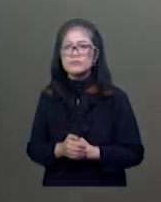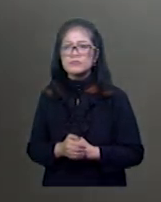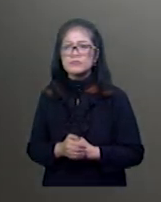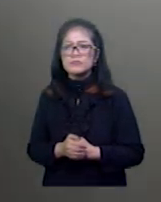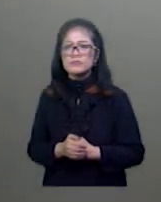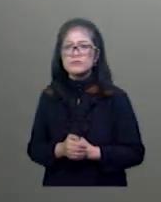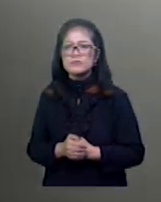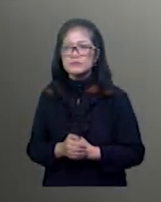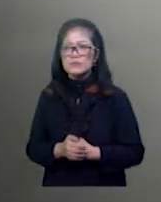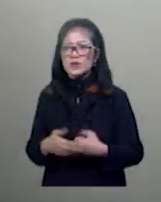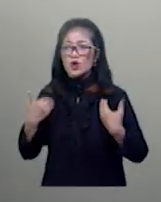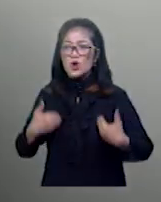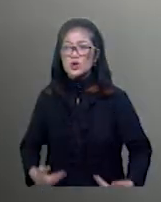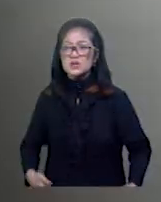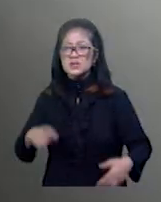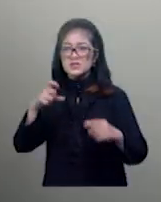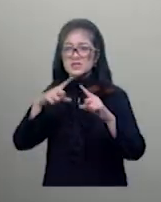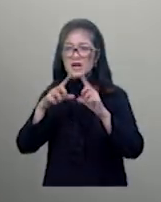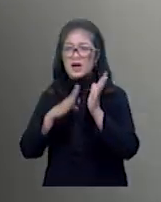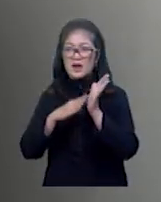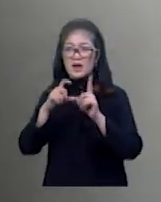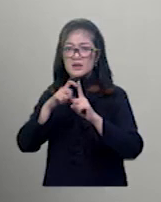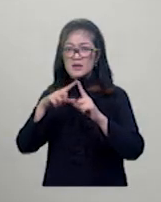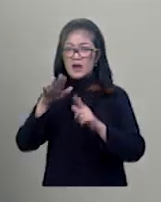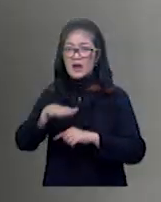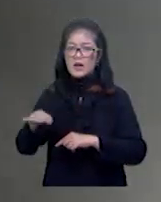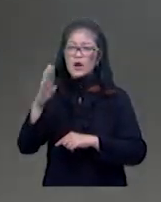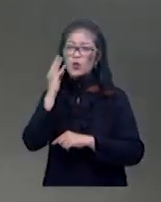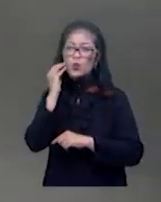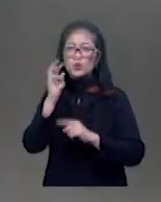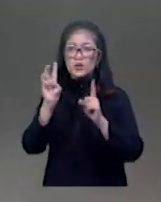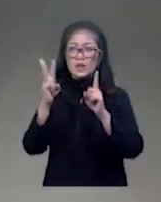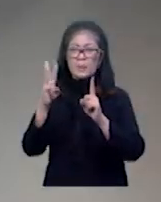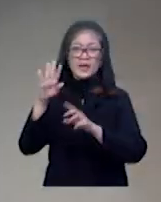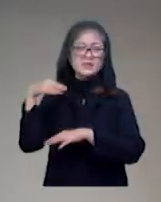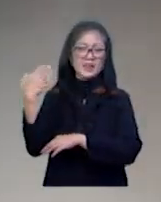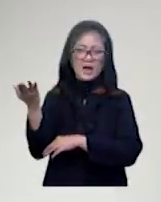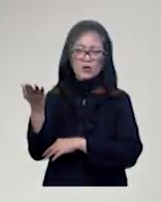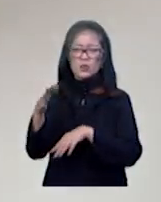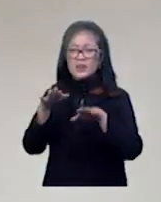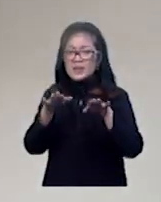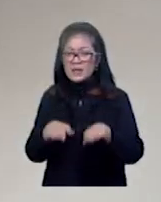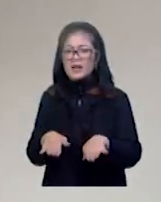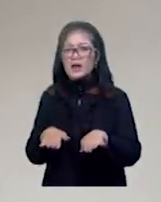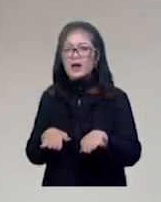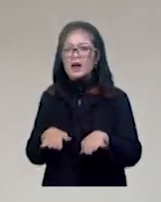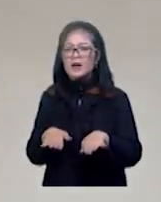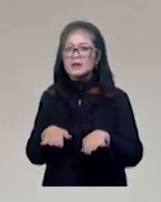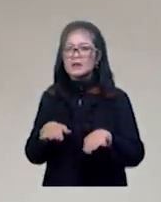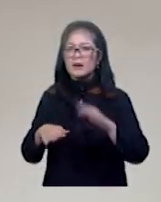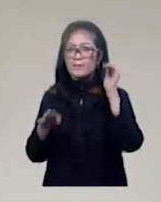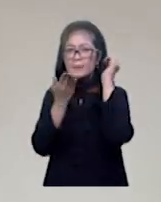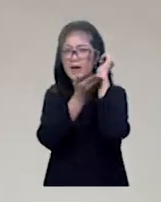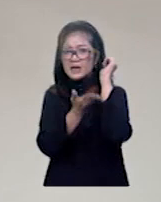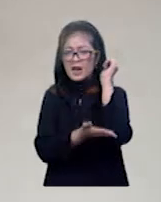Beginilah kondisi Chandra Maulana, bocah usia 13 tahun warga desa Mekarsari, Kecamatan Panimbang, Pandeglang,